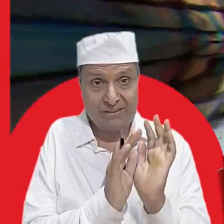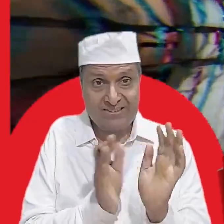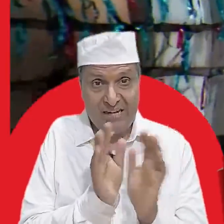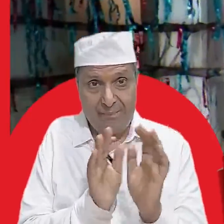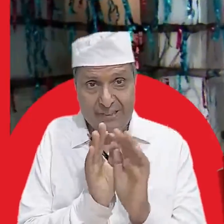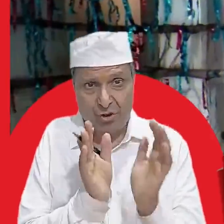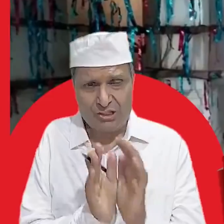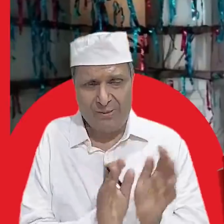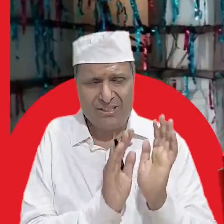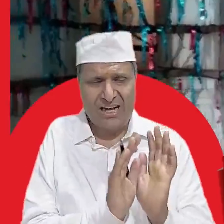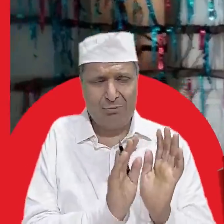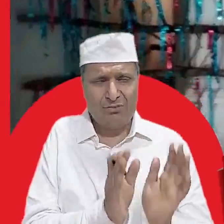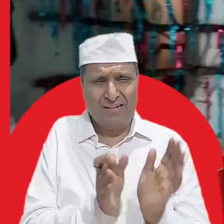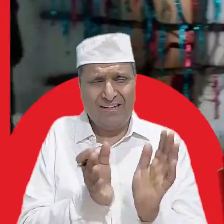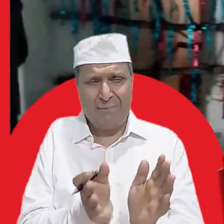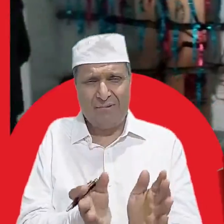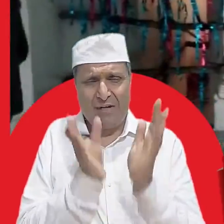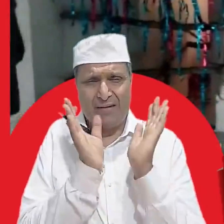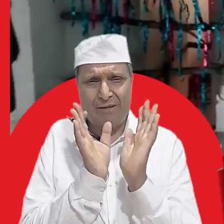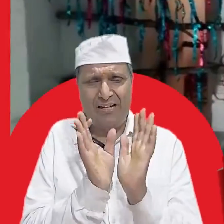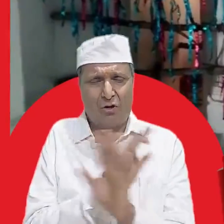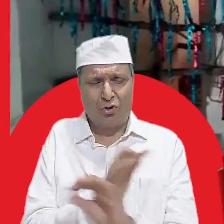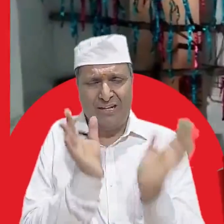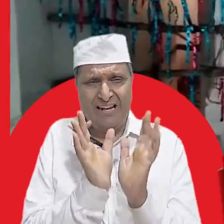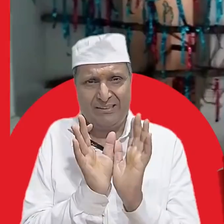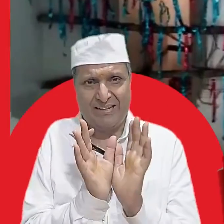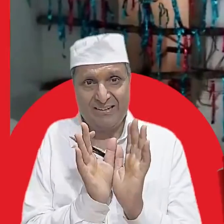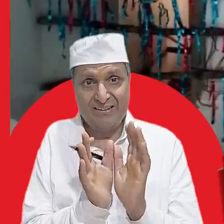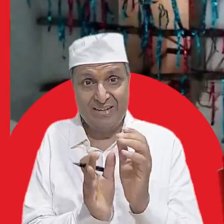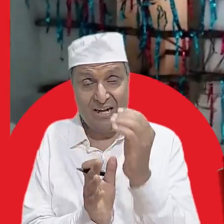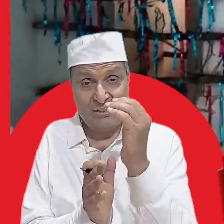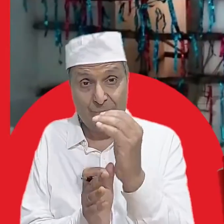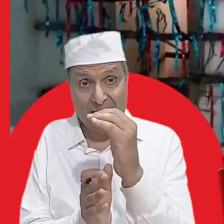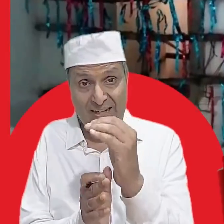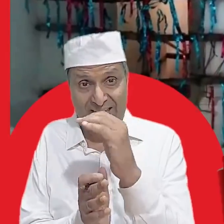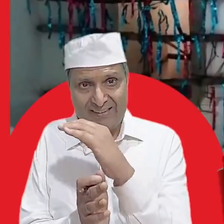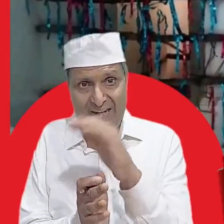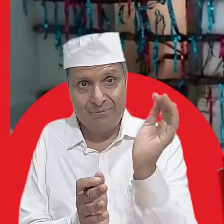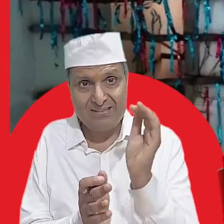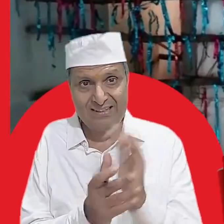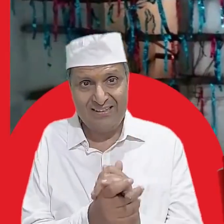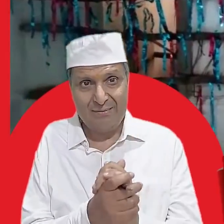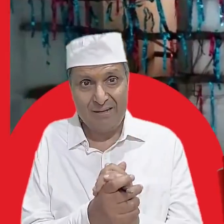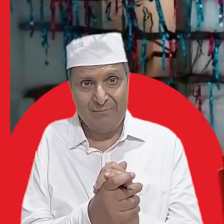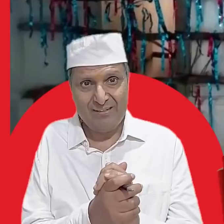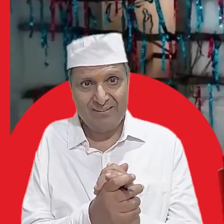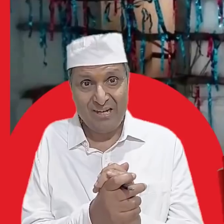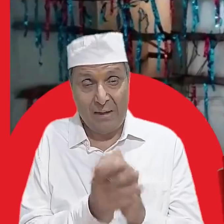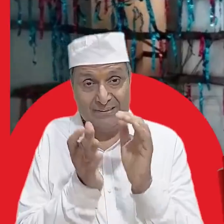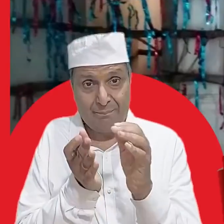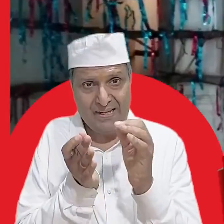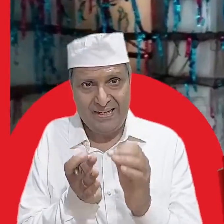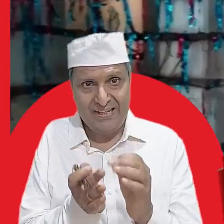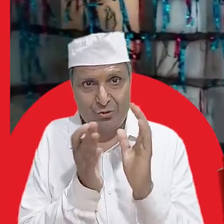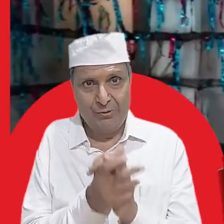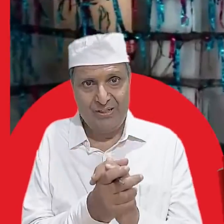पुलिस प्रशासन अभी तक चौकस नहीं हुआ, 4 पुलिस वाले गेट पर मंत्रा मार्ग में खड़े हैं और कुछ नहीं है अभी तक। अरे जो बैरिकेडिंग करते हैं ना, पिछले साल की थी है पहली बार,